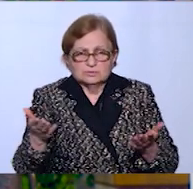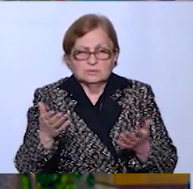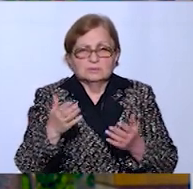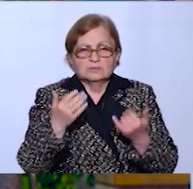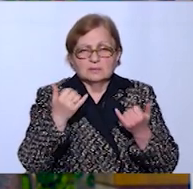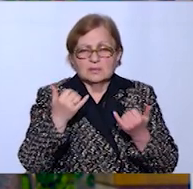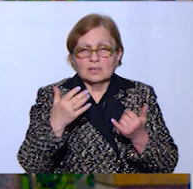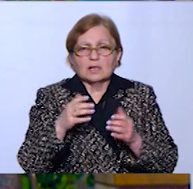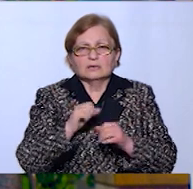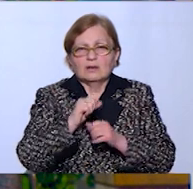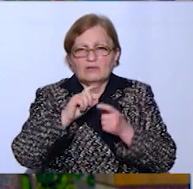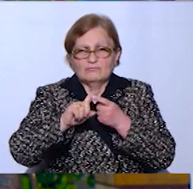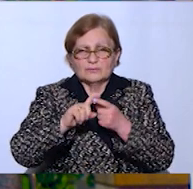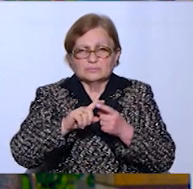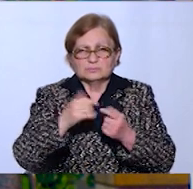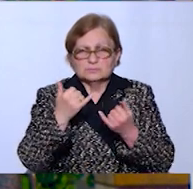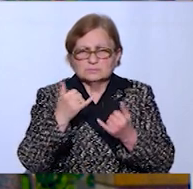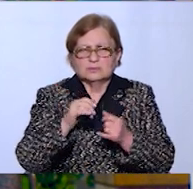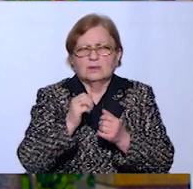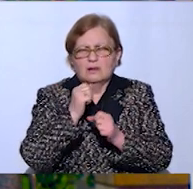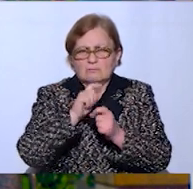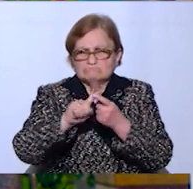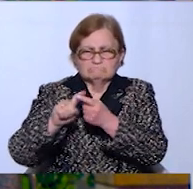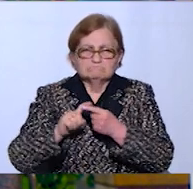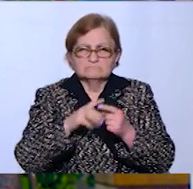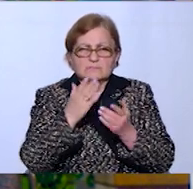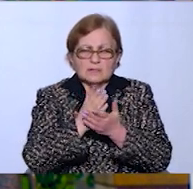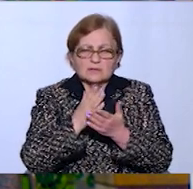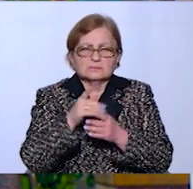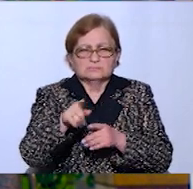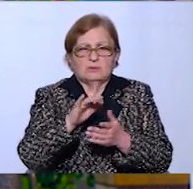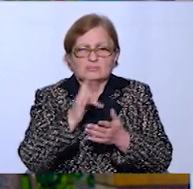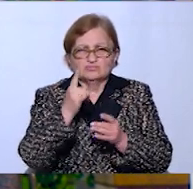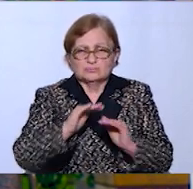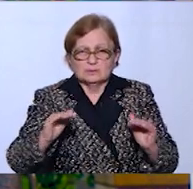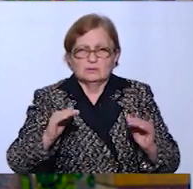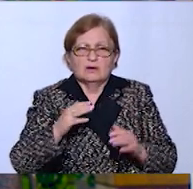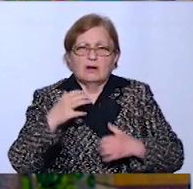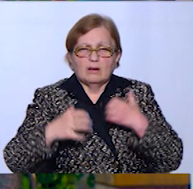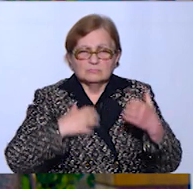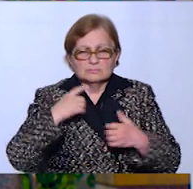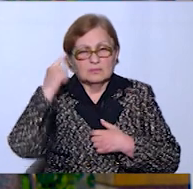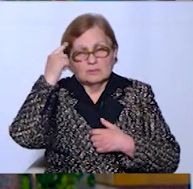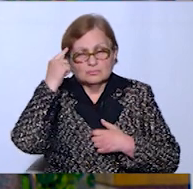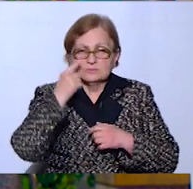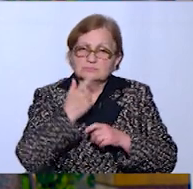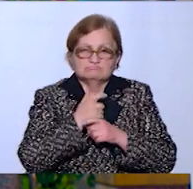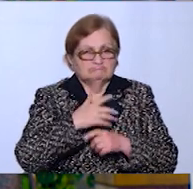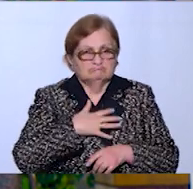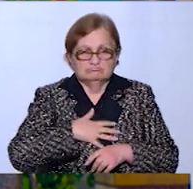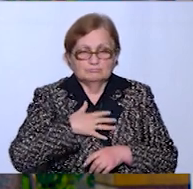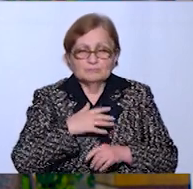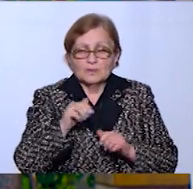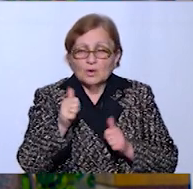ნეგატიურად ისახება. ცხადია, პანდემიით გამოწვეული ცვლილებები გავლენას ახდენს შეზღუდული შესაძლებლობის მქონე ბავშვთა ფსიქოემოციურ